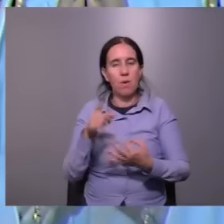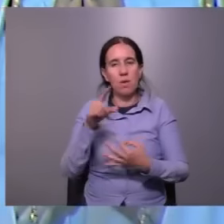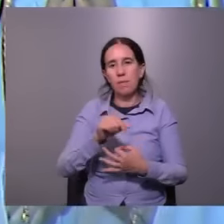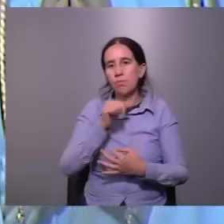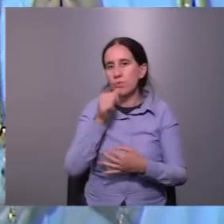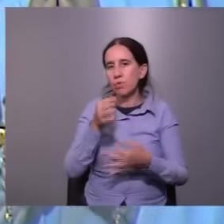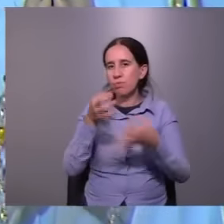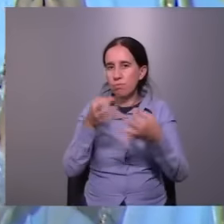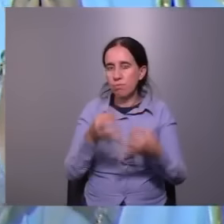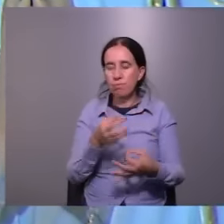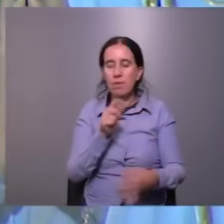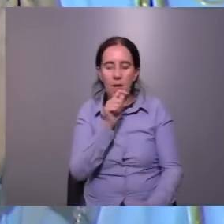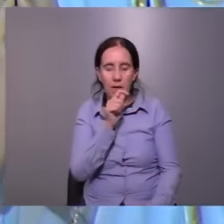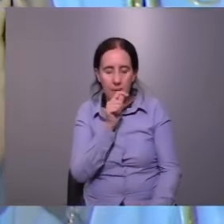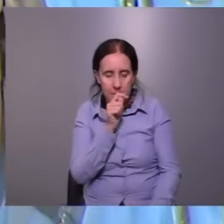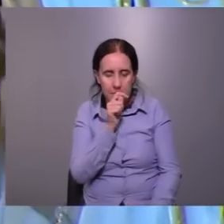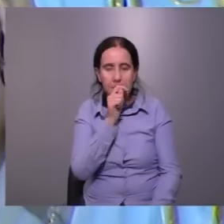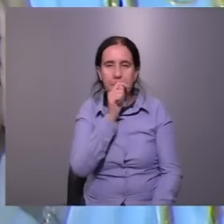seno, Gesù.